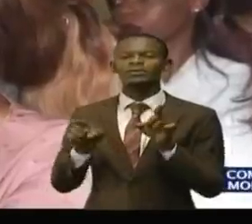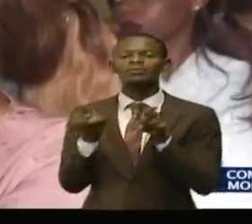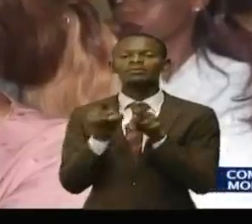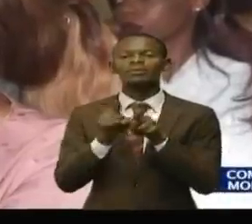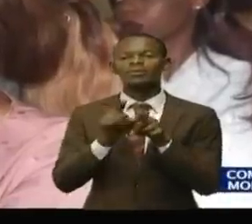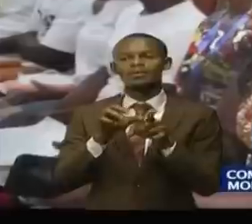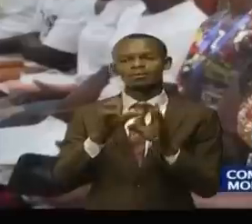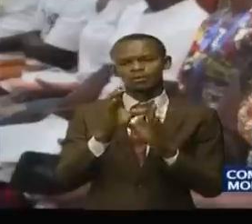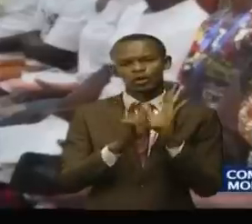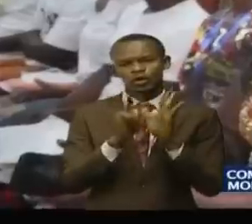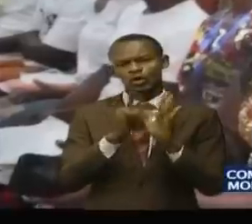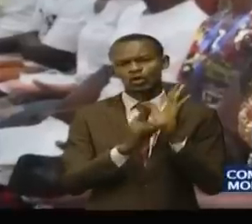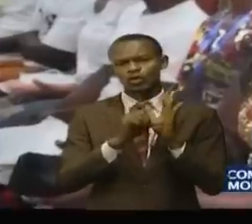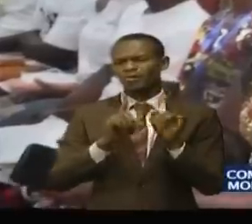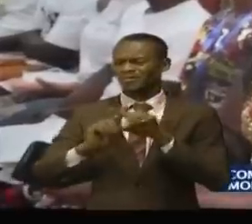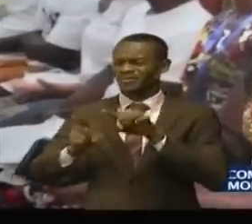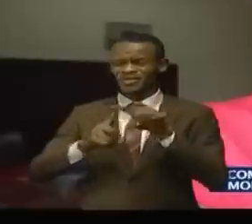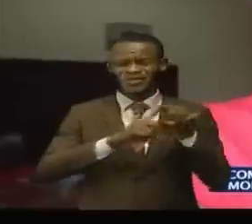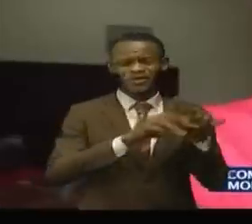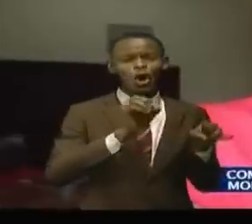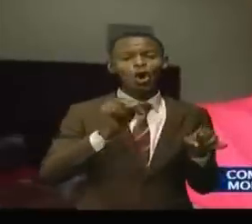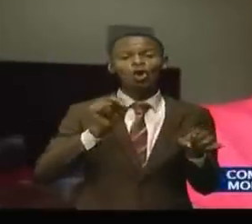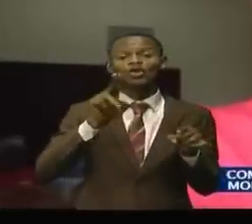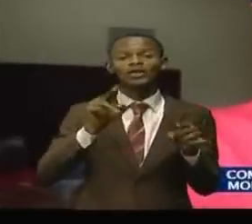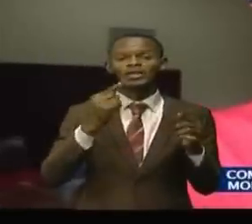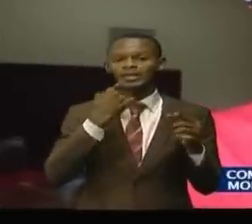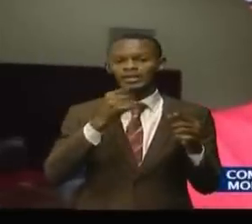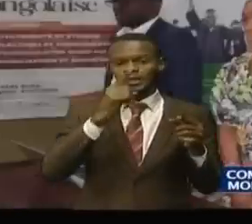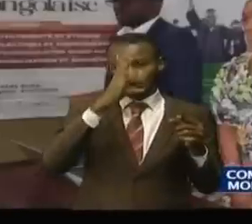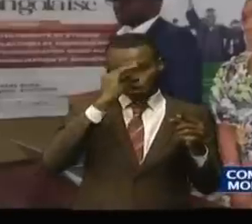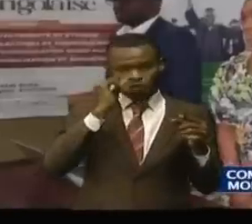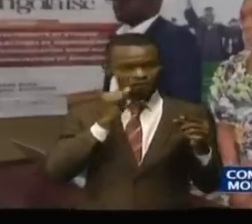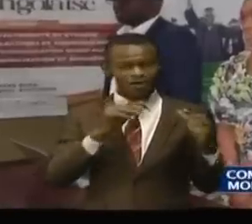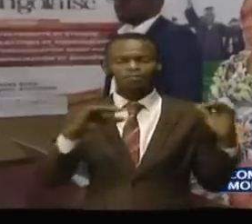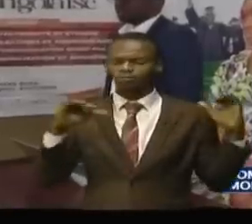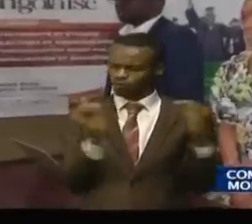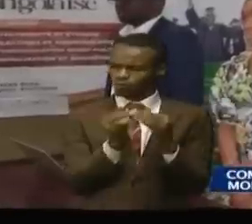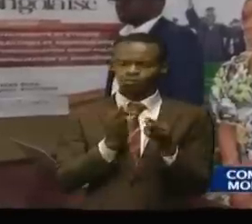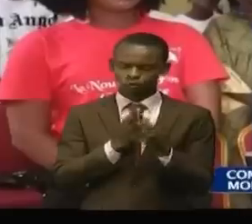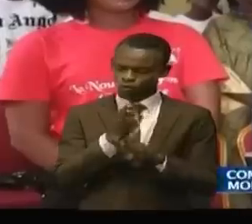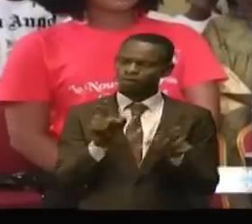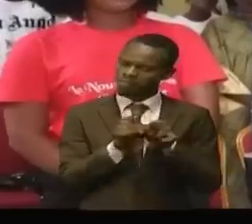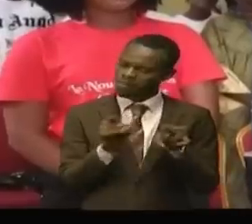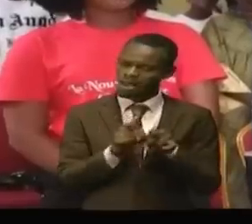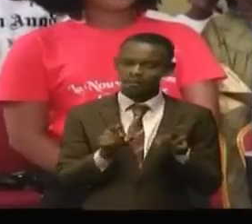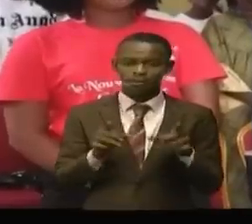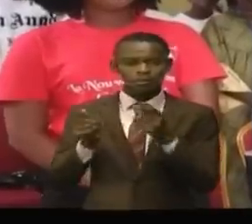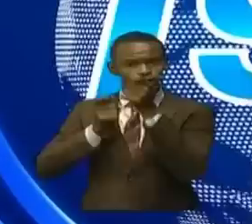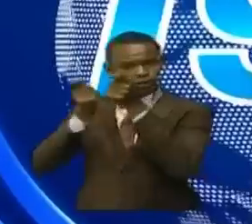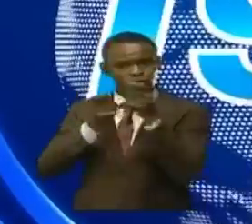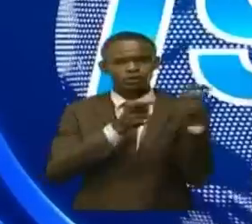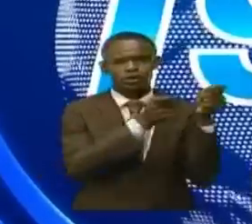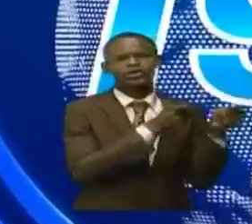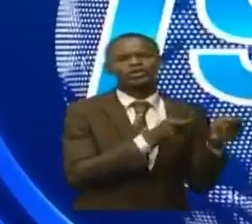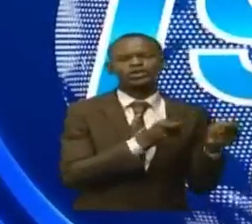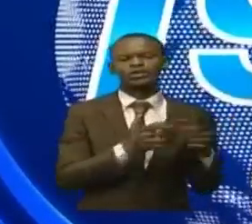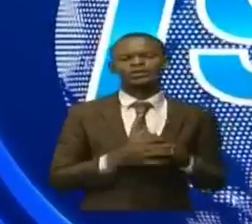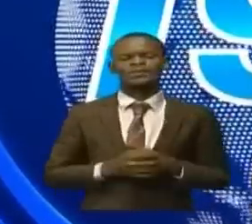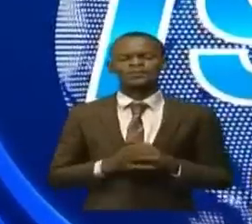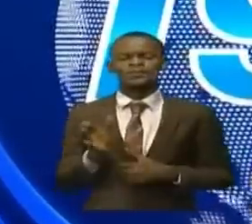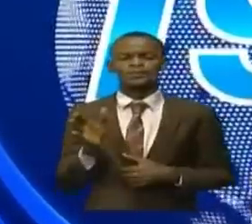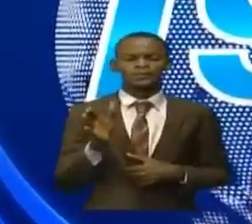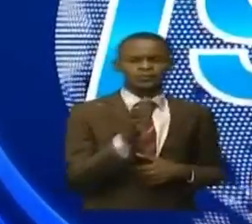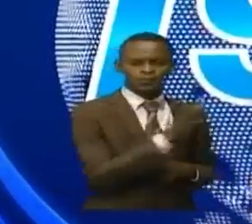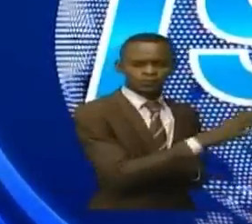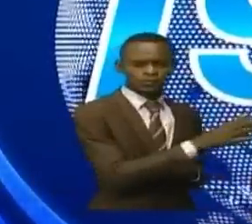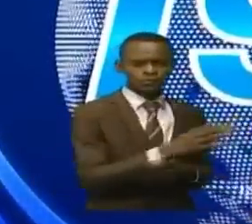la parité, et à assurer la pleine réalisation des droits et des chances des femmes au poste de décision. On reste dans